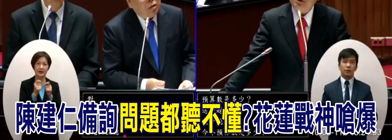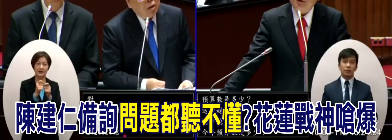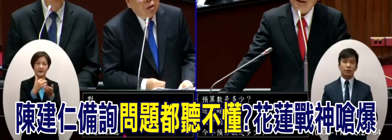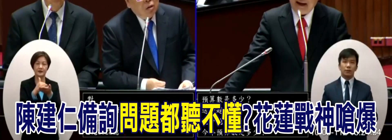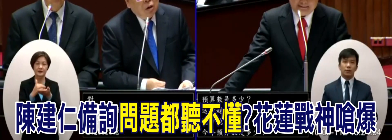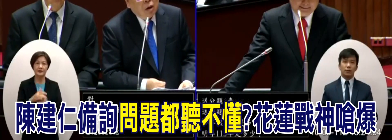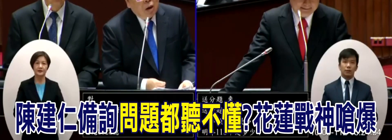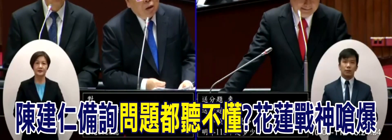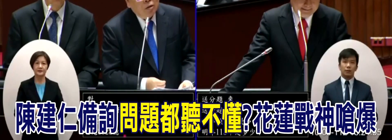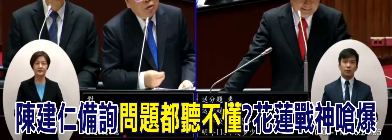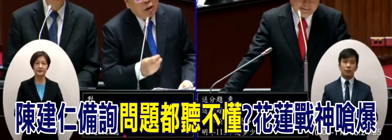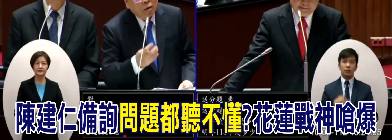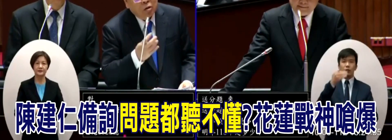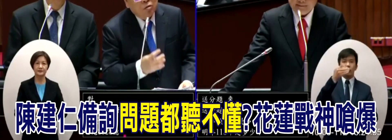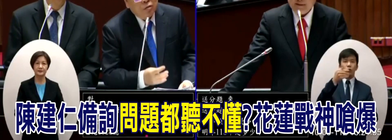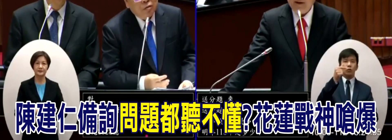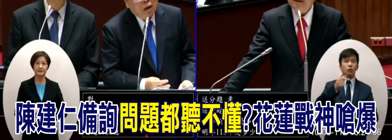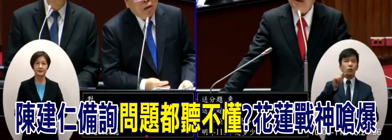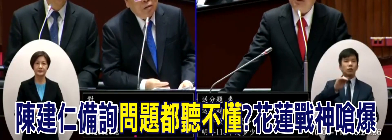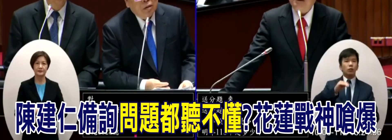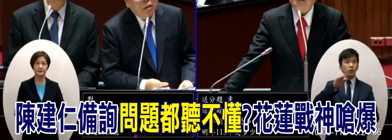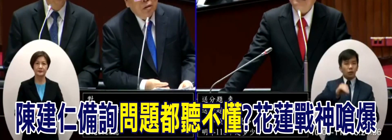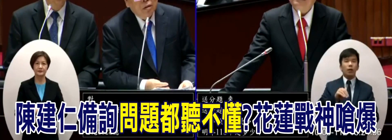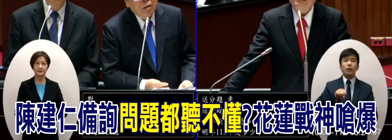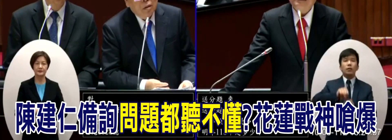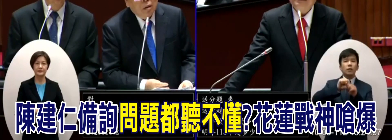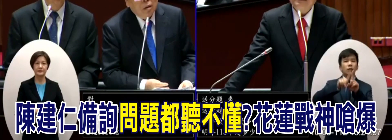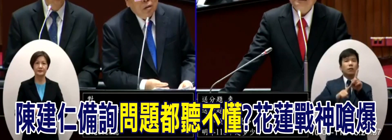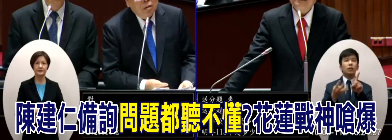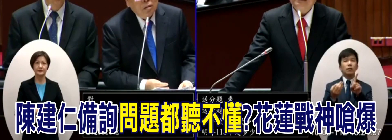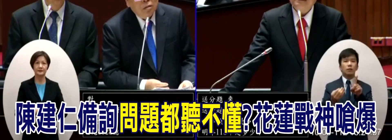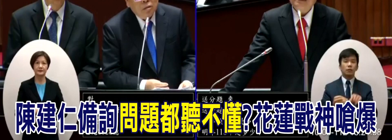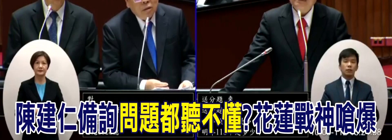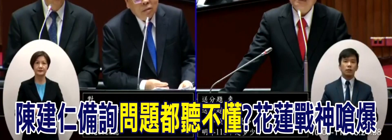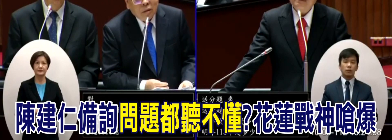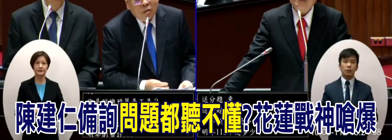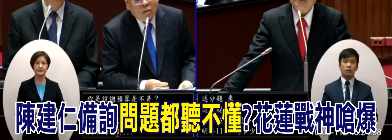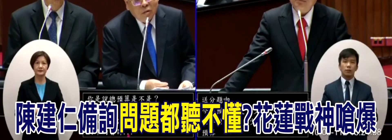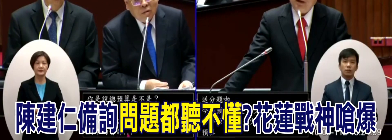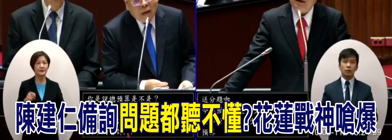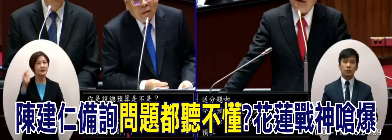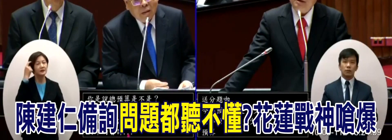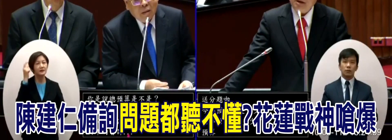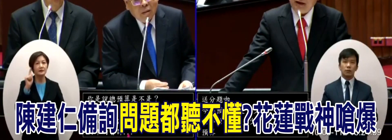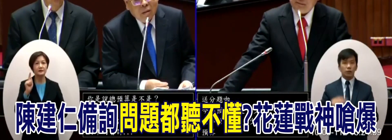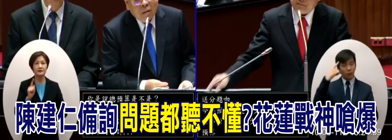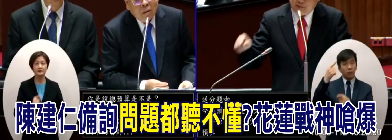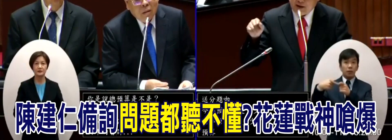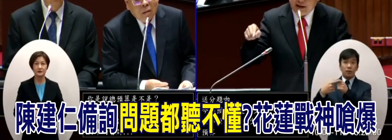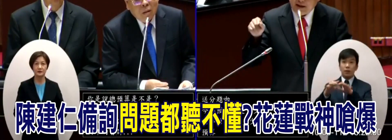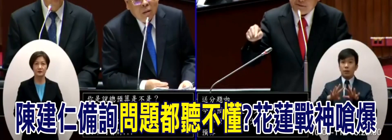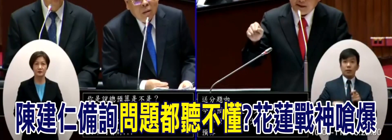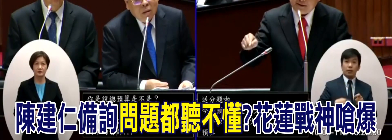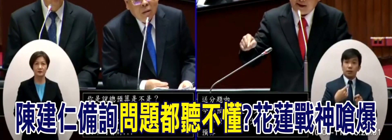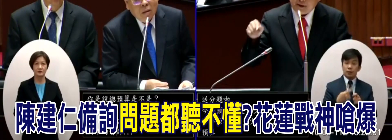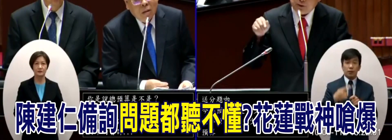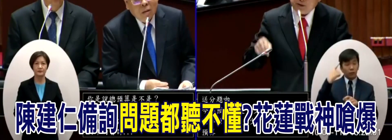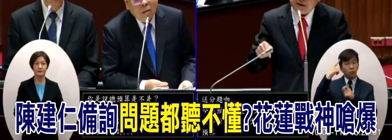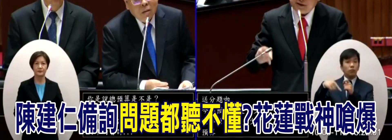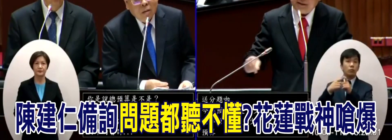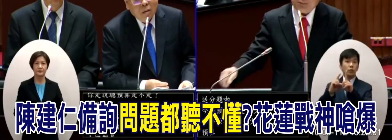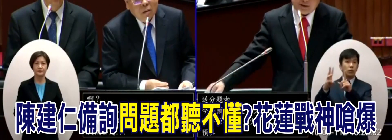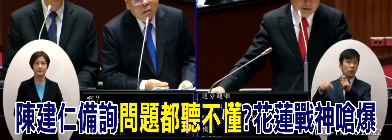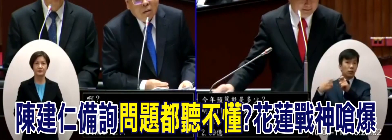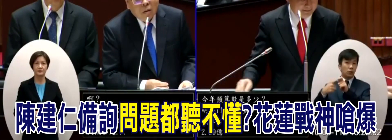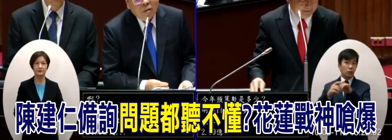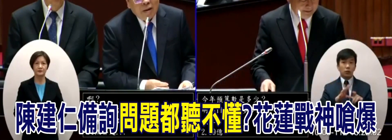大概 2.99亿了。 大概都是 增加多少亿？ 您说是 明年跟今年，明年113年度